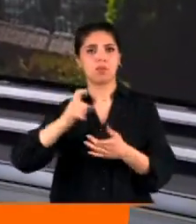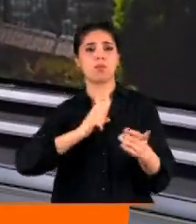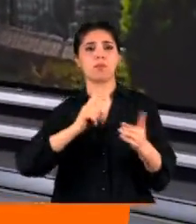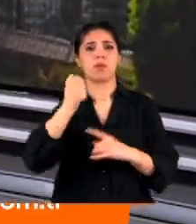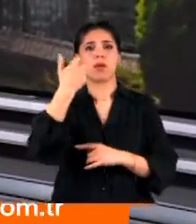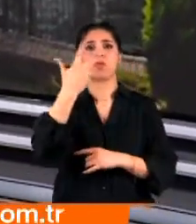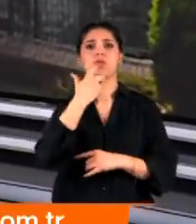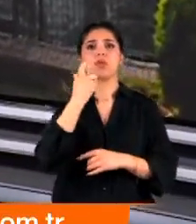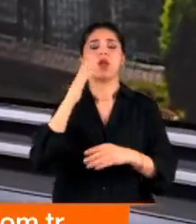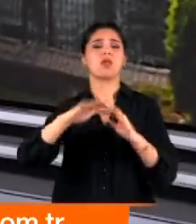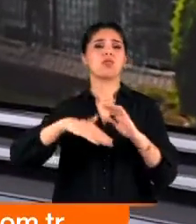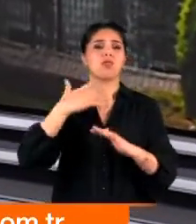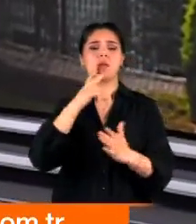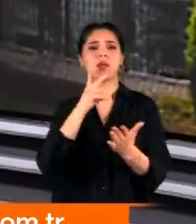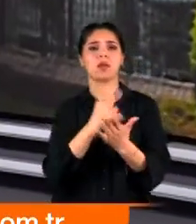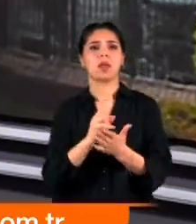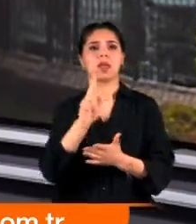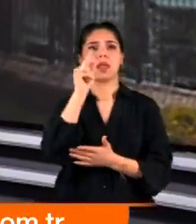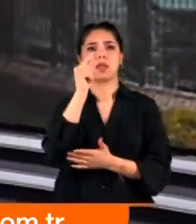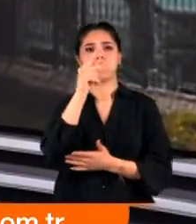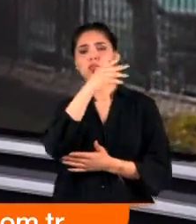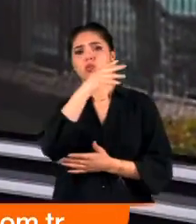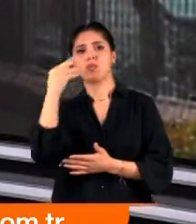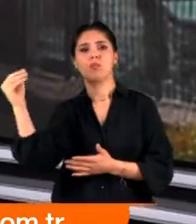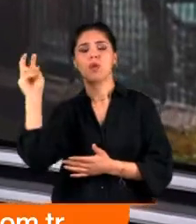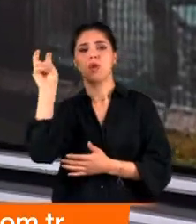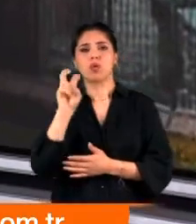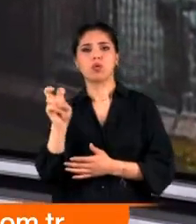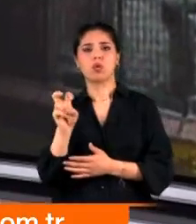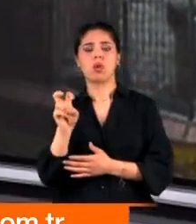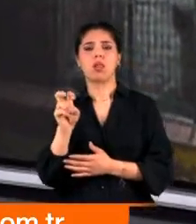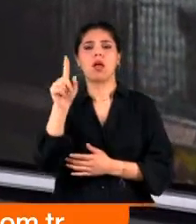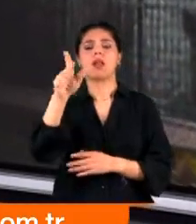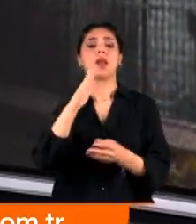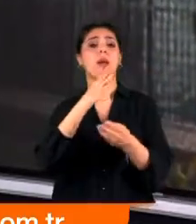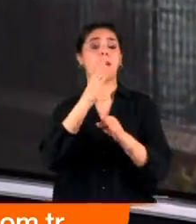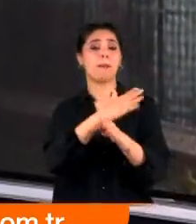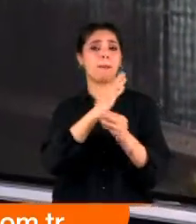63 yıl sonra sonuçlandı. 7,5 milyon dolarlık miras 16 varisin oldu.